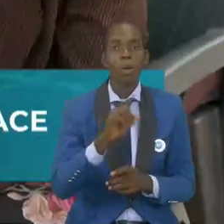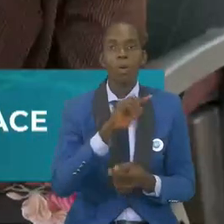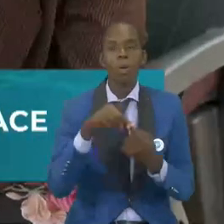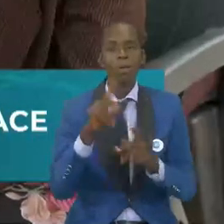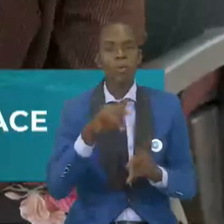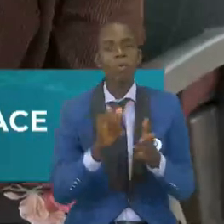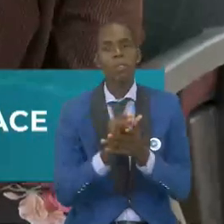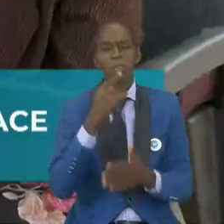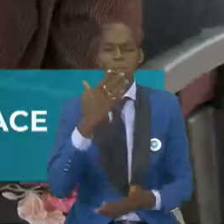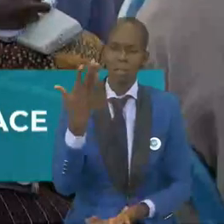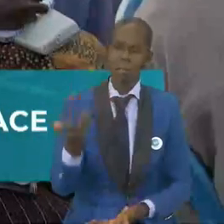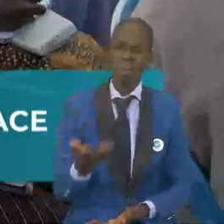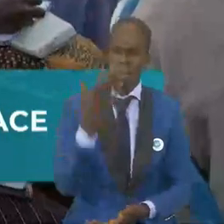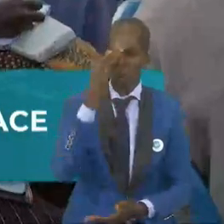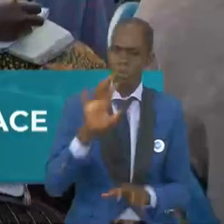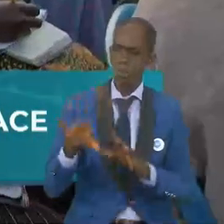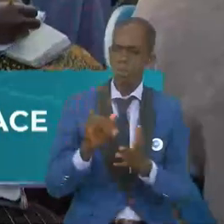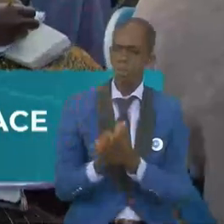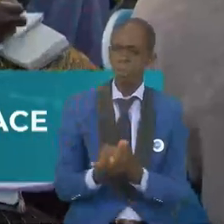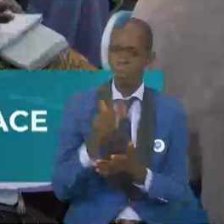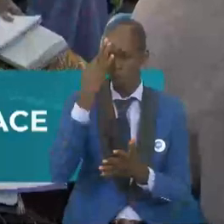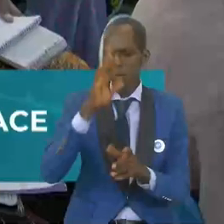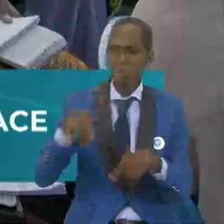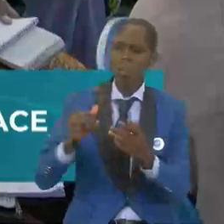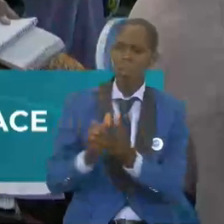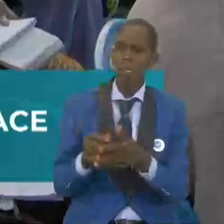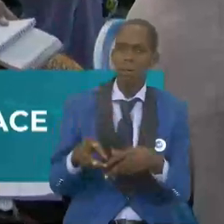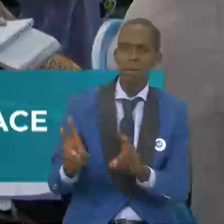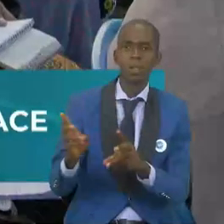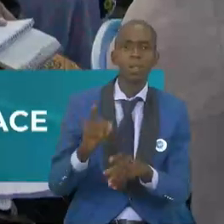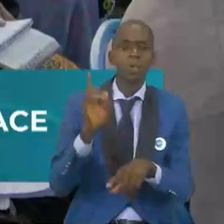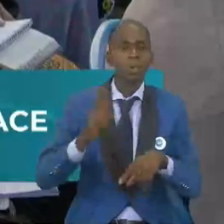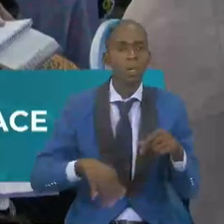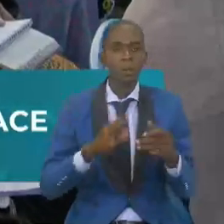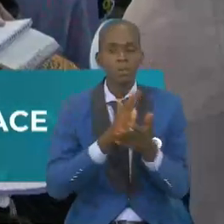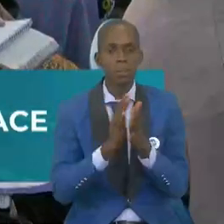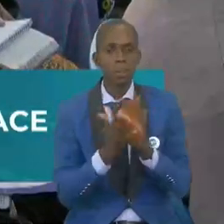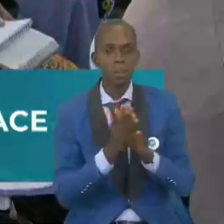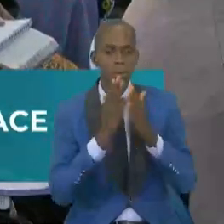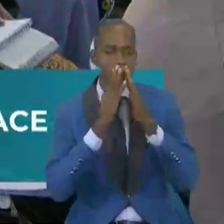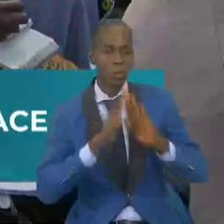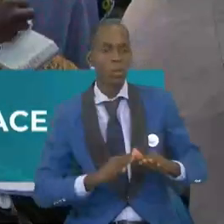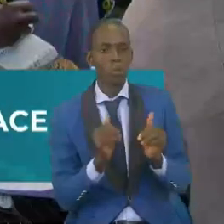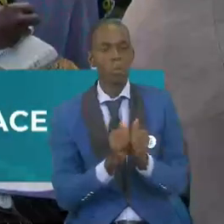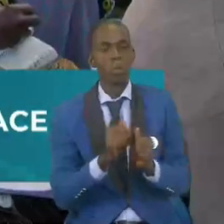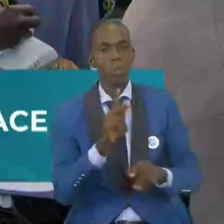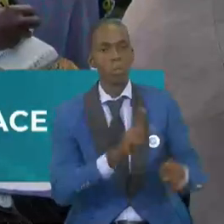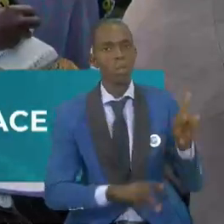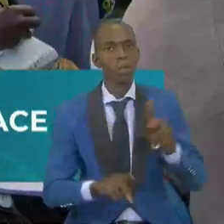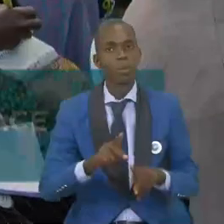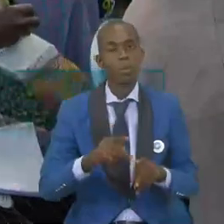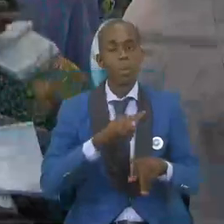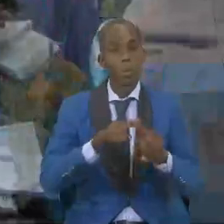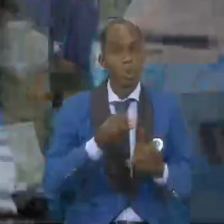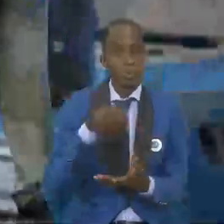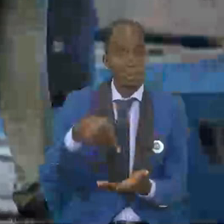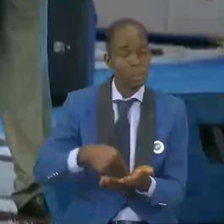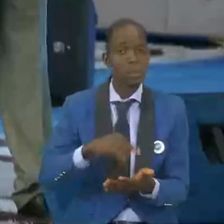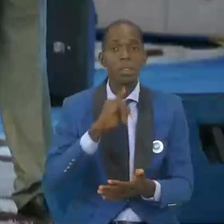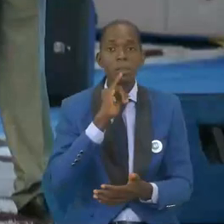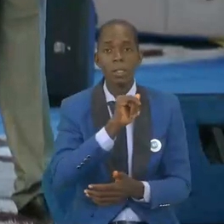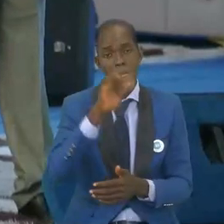sont autour d'eux, quand ceux-là qui disent: ah, pourquoi tu fais ça? Pourquoi est-ce que tu vas dans cette direction? Il n'arrive même pas à être en